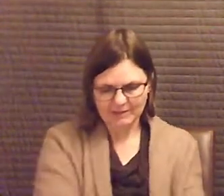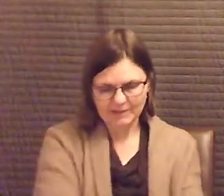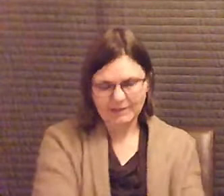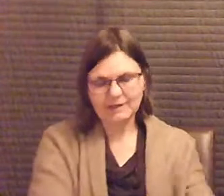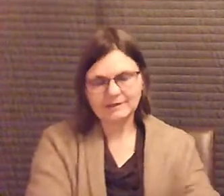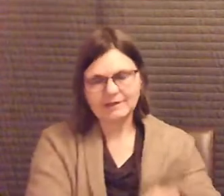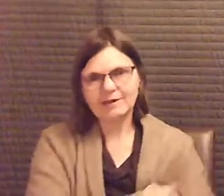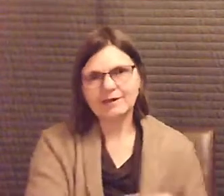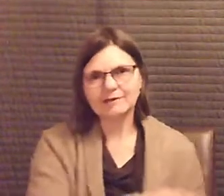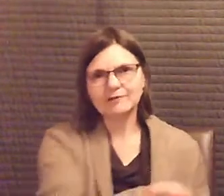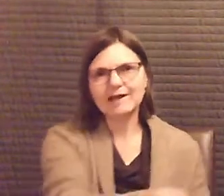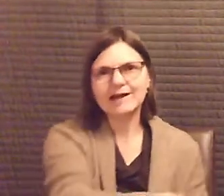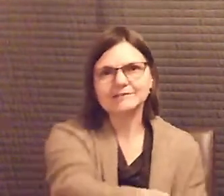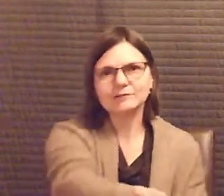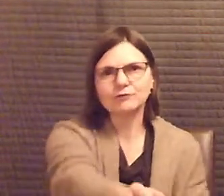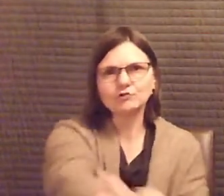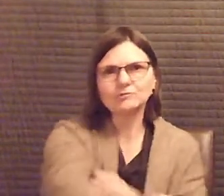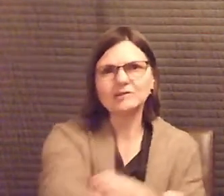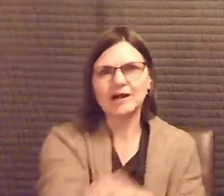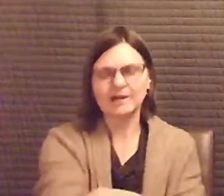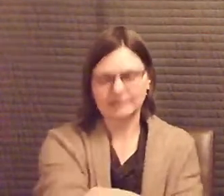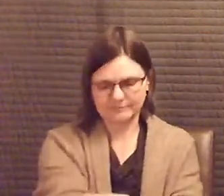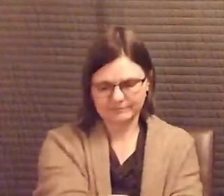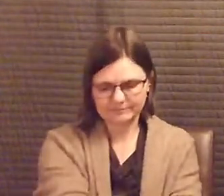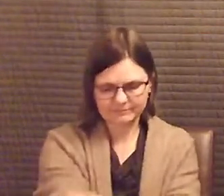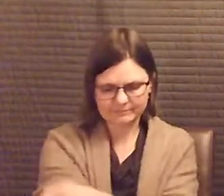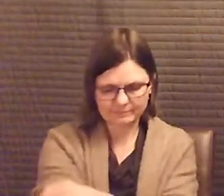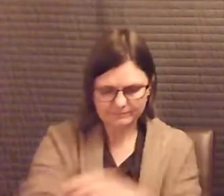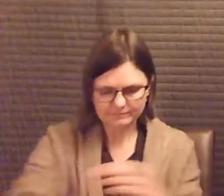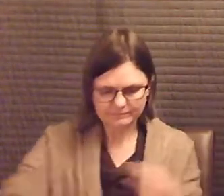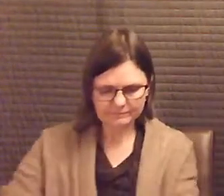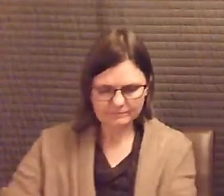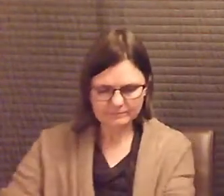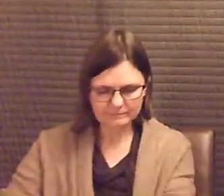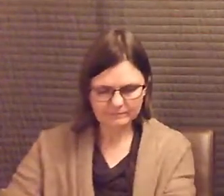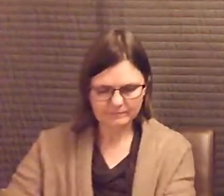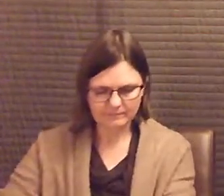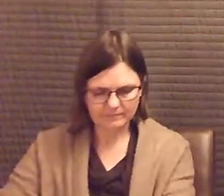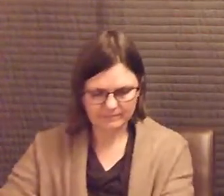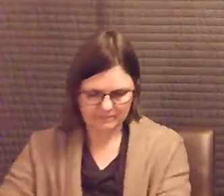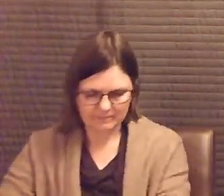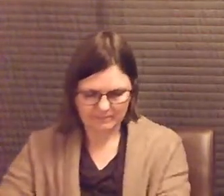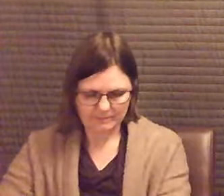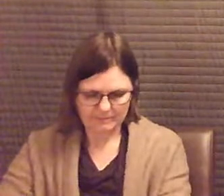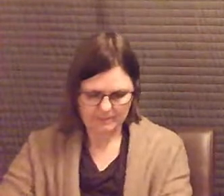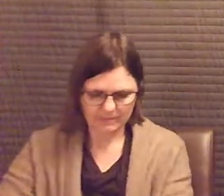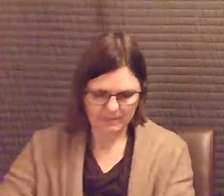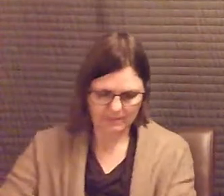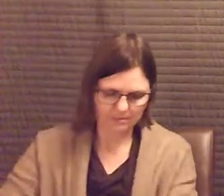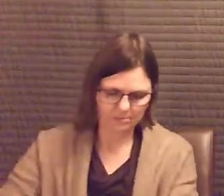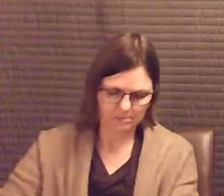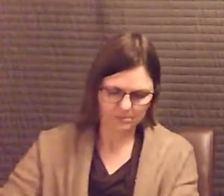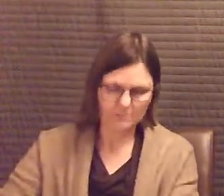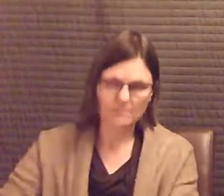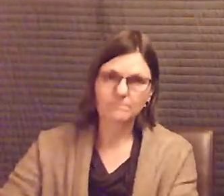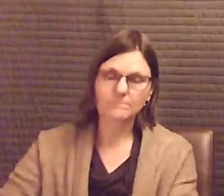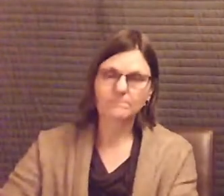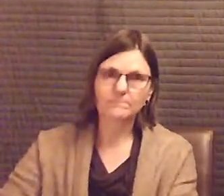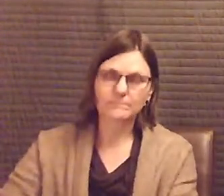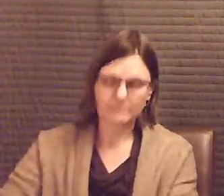dan en dave verlaat je volgt hem niet langer i'm die lengte het jullie